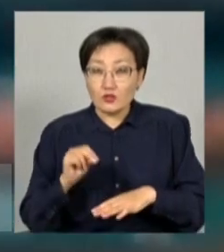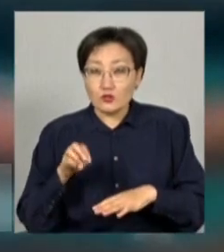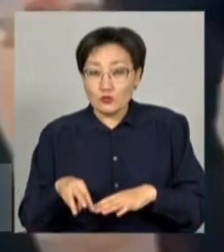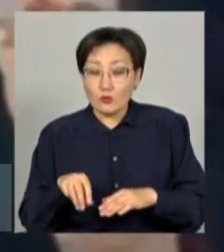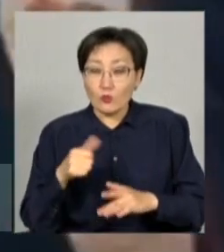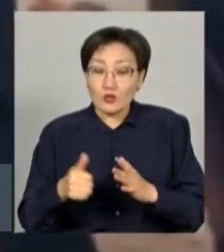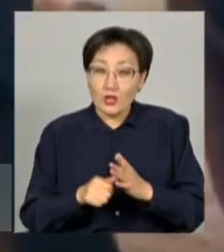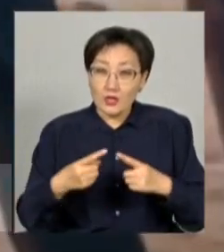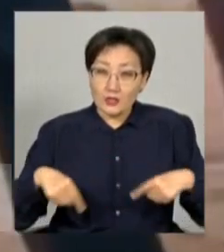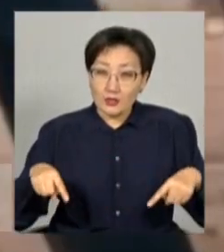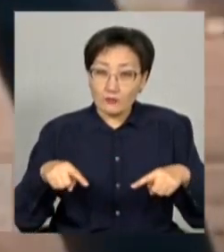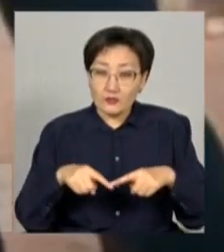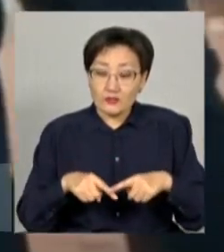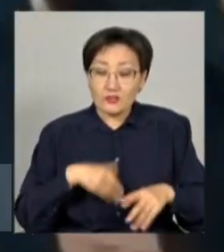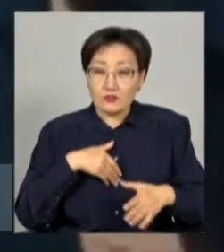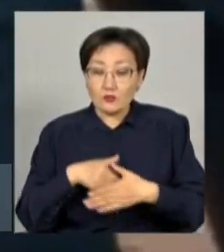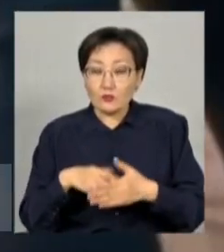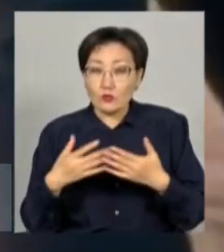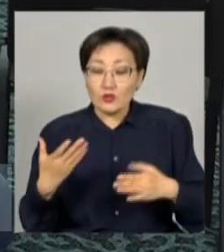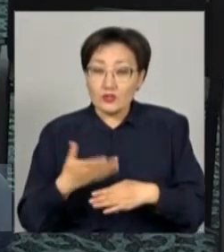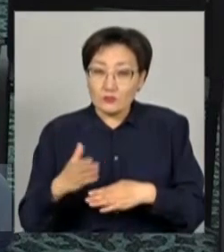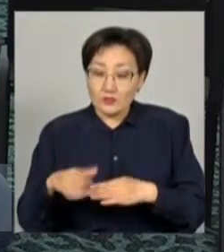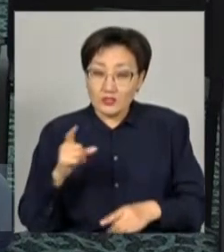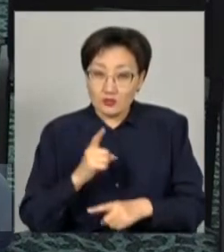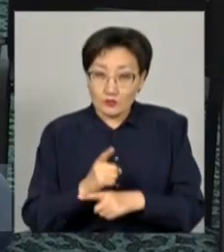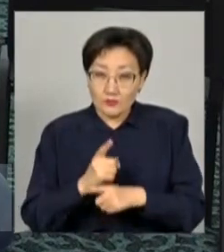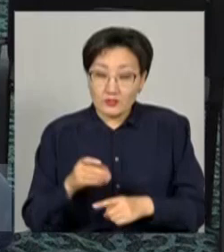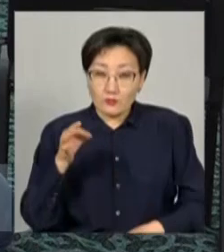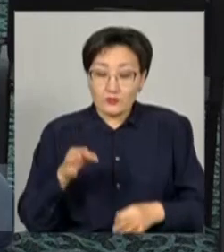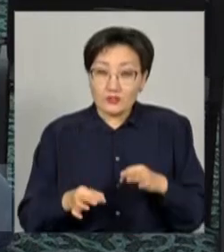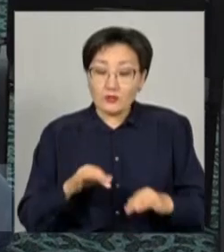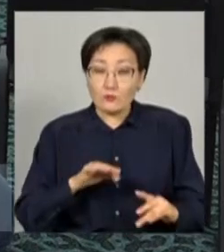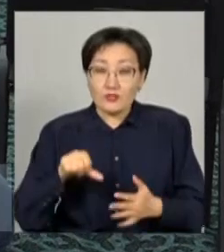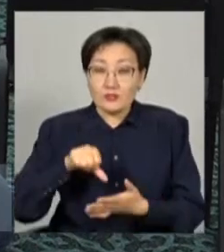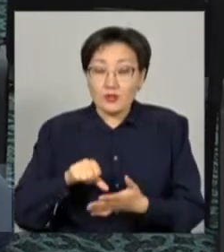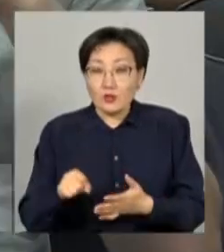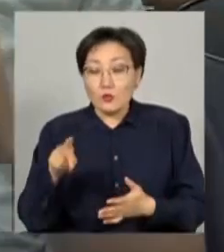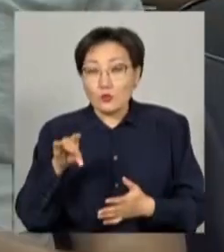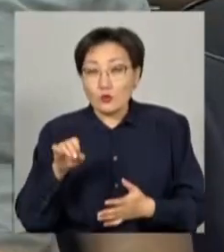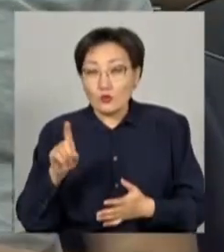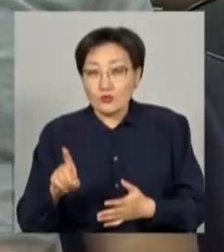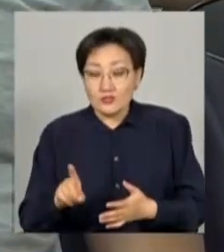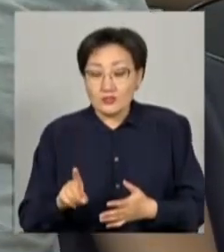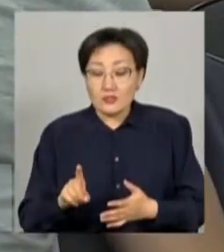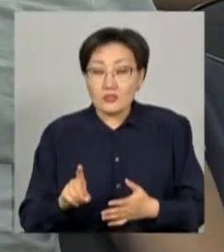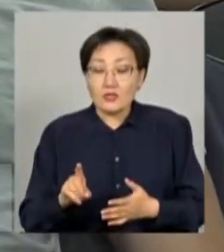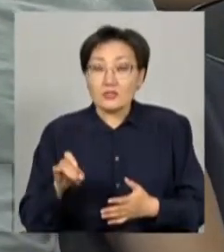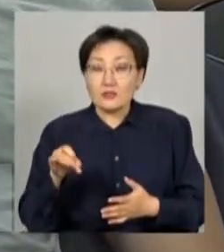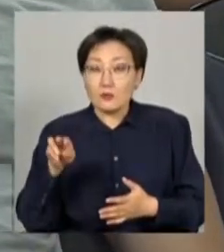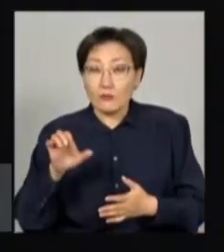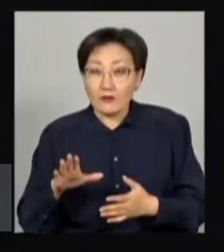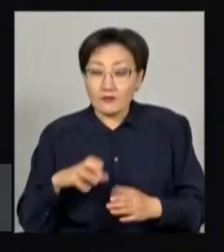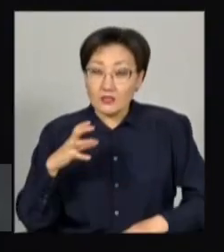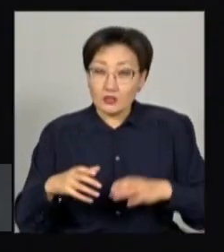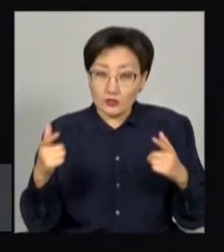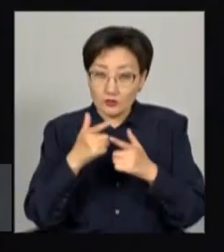16 компанияның капиталындағы түрлі үлеске тыйым салынған. Ал іс фигуранттары Әділет Ораз бен Әзімжан Сайтбаев әлі халықаралық